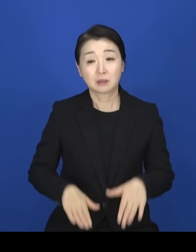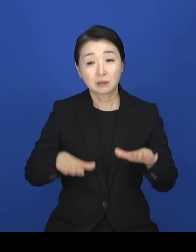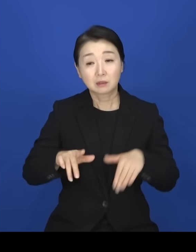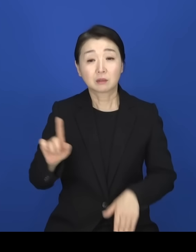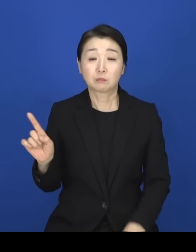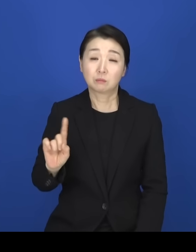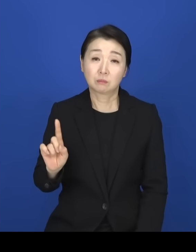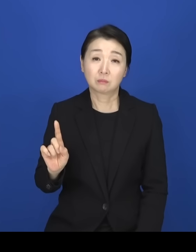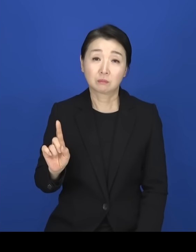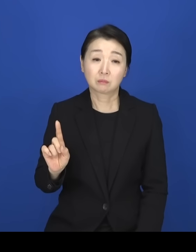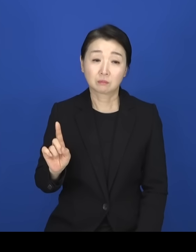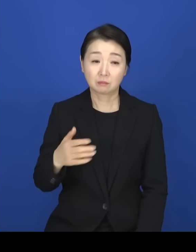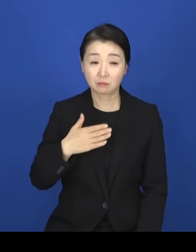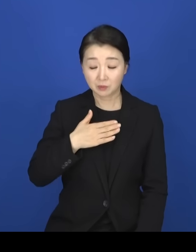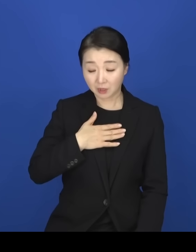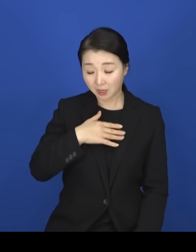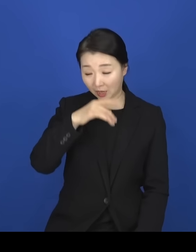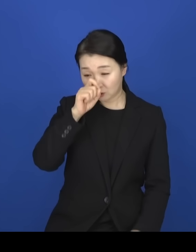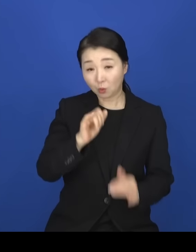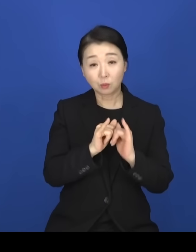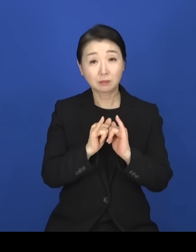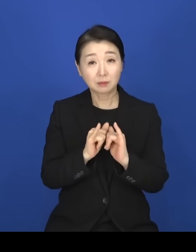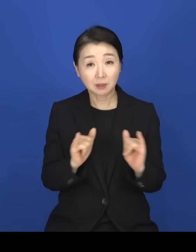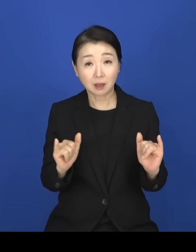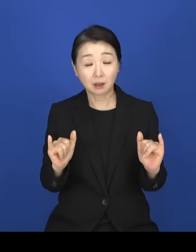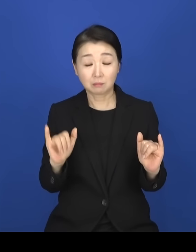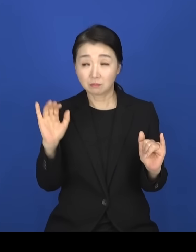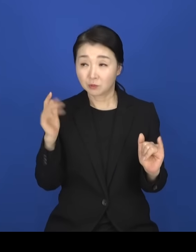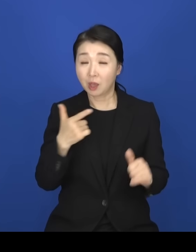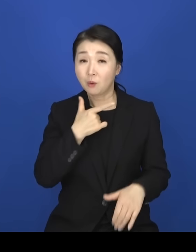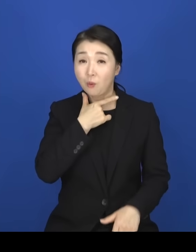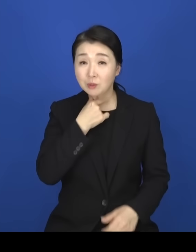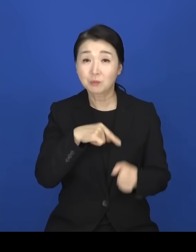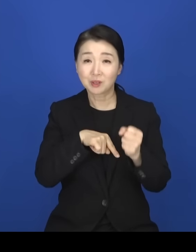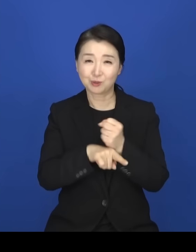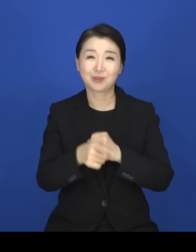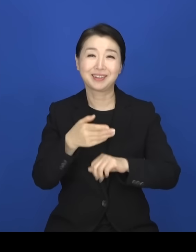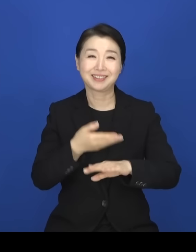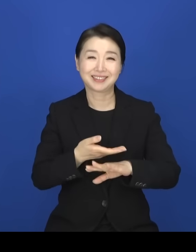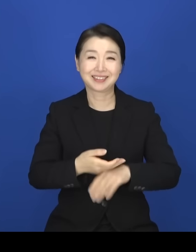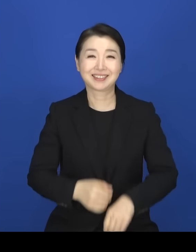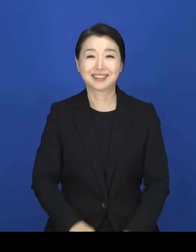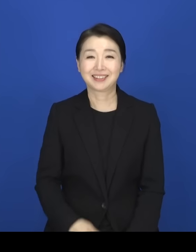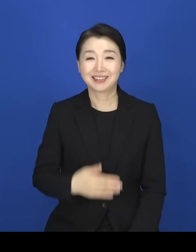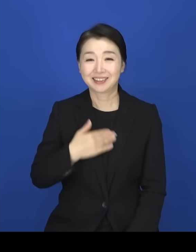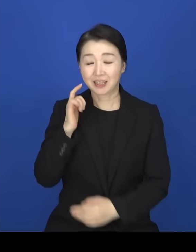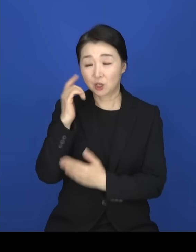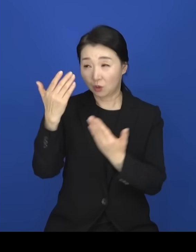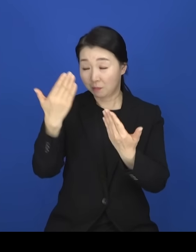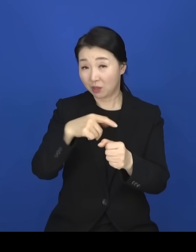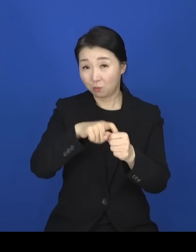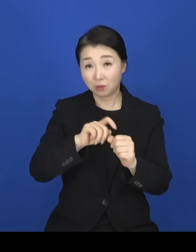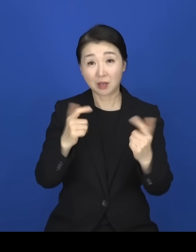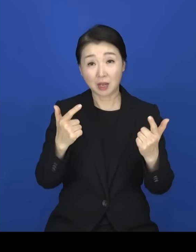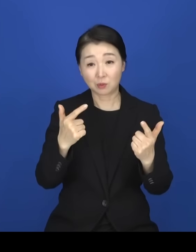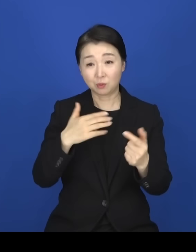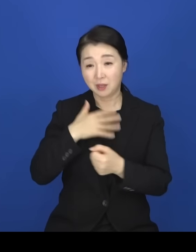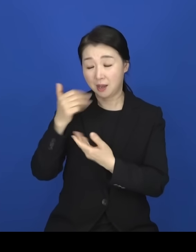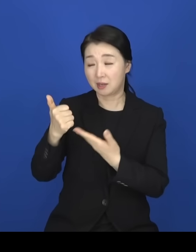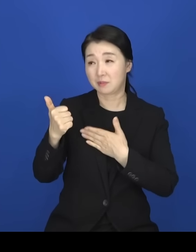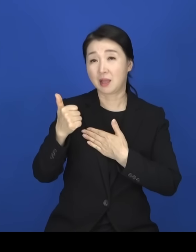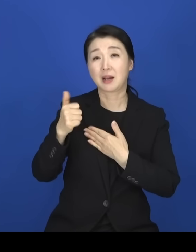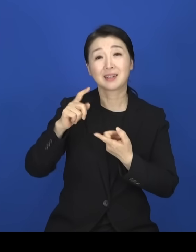지금은 내가 좋은 사람이 되고 싶은 이유가 달라졌죠. 예. 내가 영광받으려고 그런 게 아니라 우리 하나님이 나를